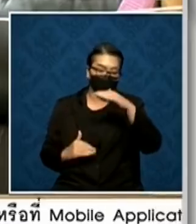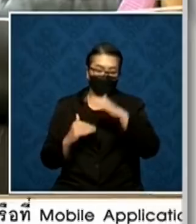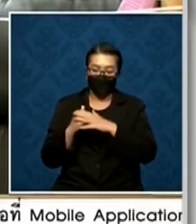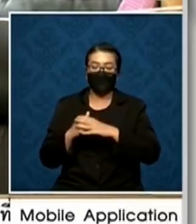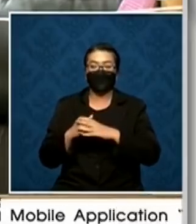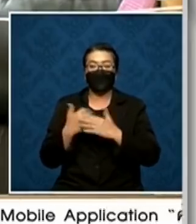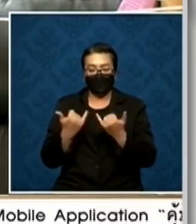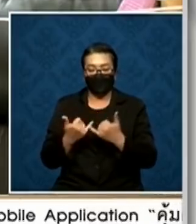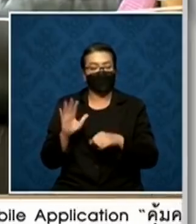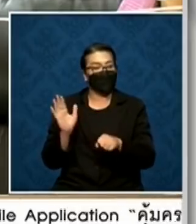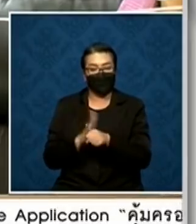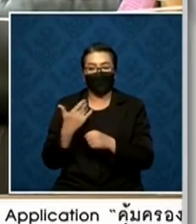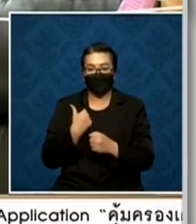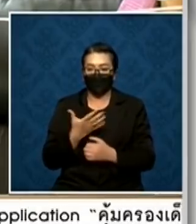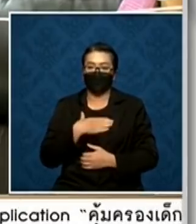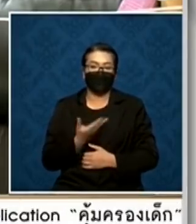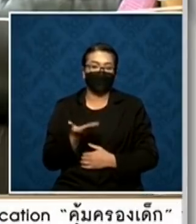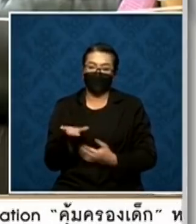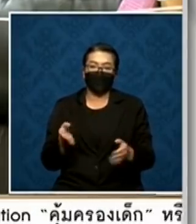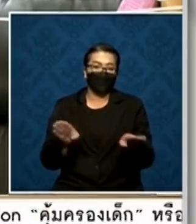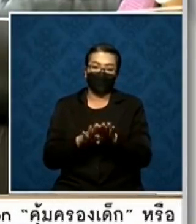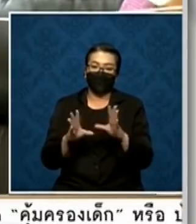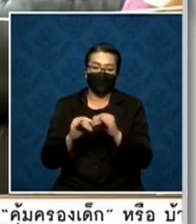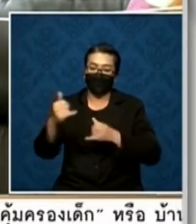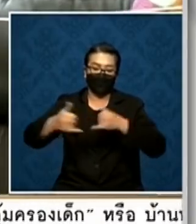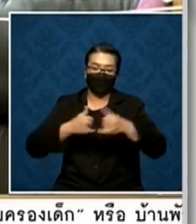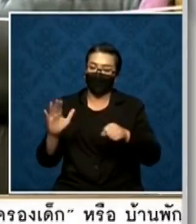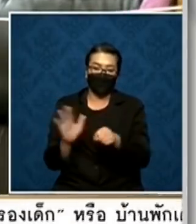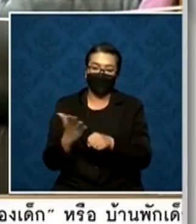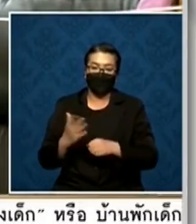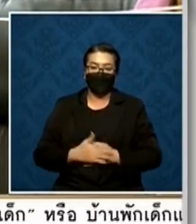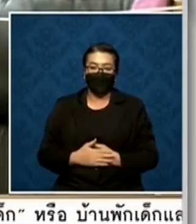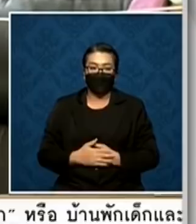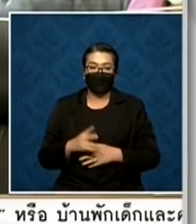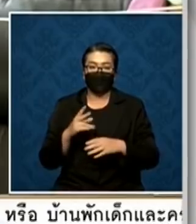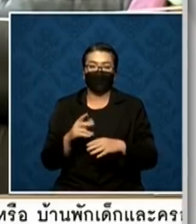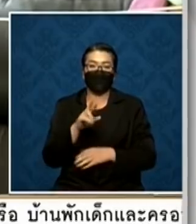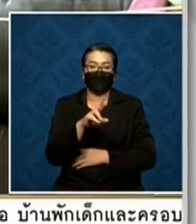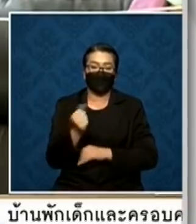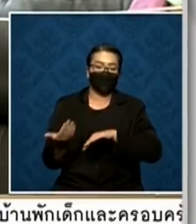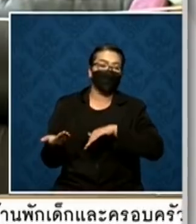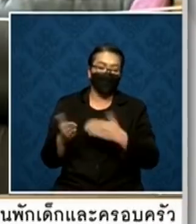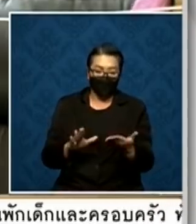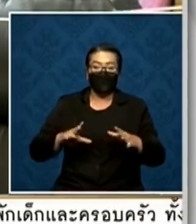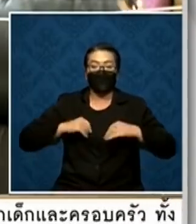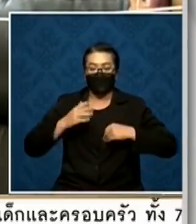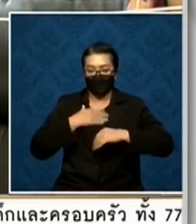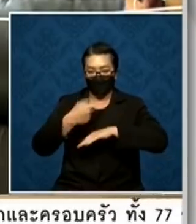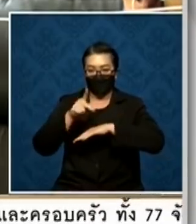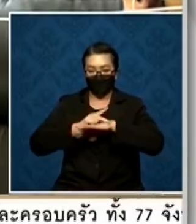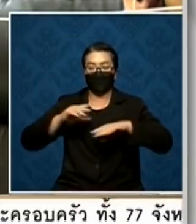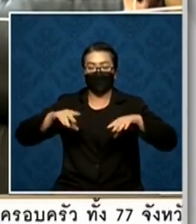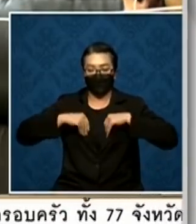อแต่ละฝ่ายแต่ละฝ่ายก็ปัจจุบันนี้ก็มีผู้นำฝ่ายค้านครับก ็ เวลามีอะไรก็โทรศัพท์หรือคุยกับผู้นำฝ่ายค้าน